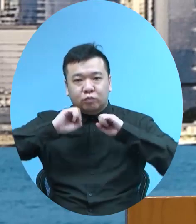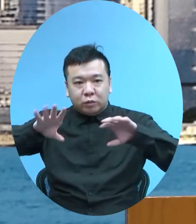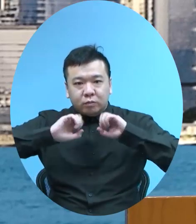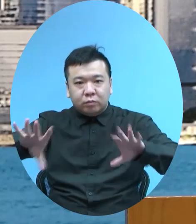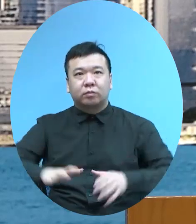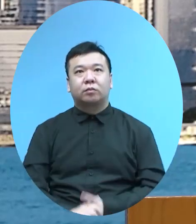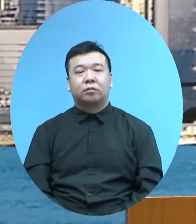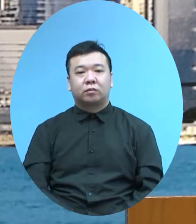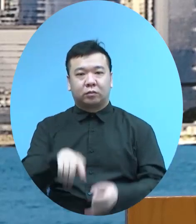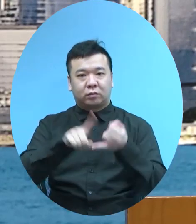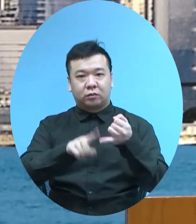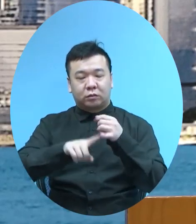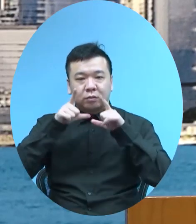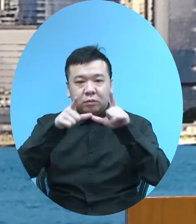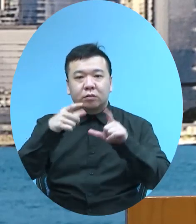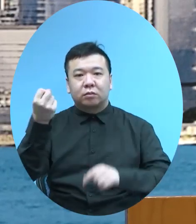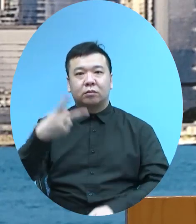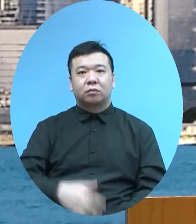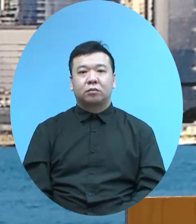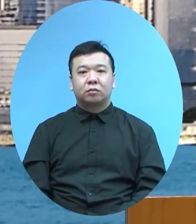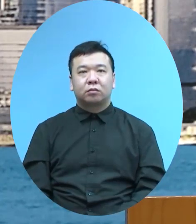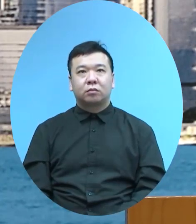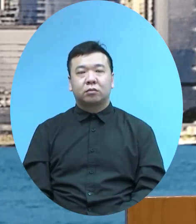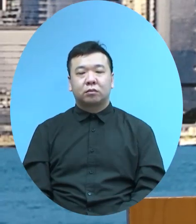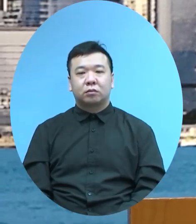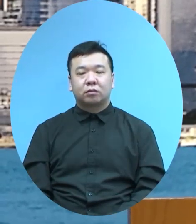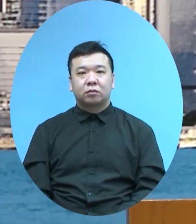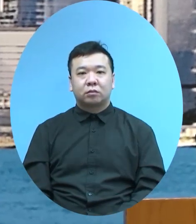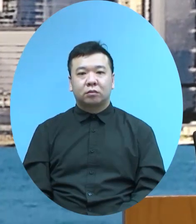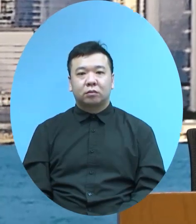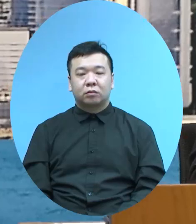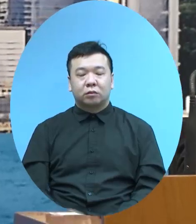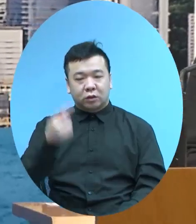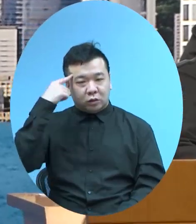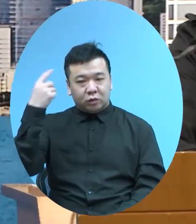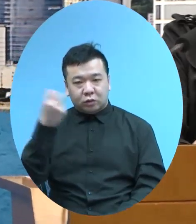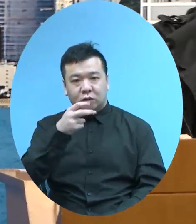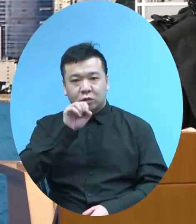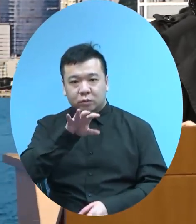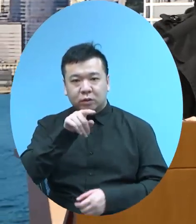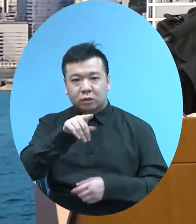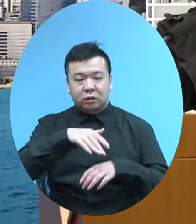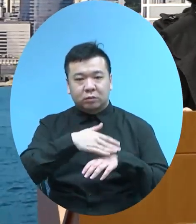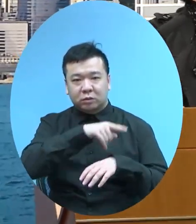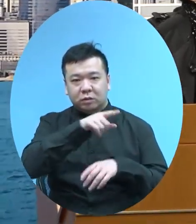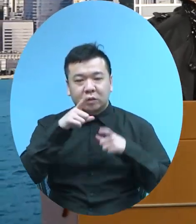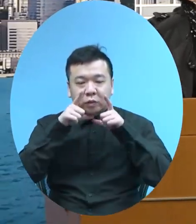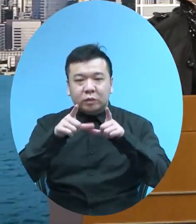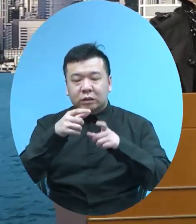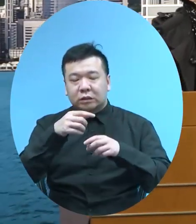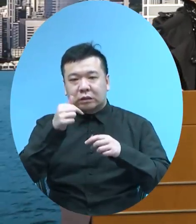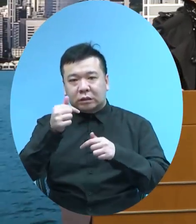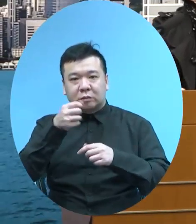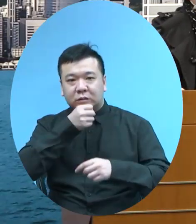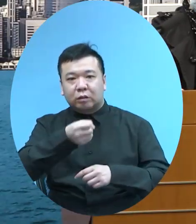咁我哋答埋最後一條問題，各位。 《癲狗日報》嘅都想再追問翻一啲行家問過，但你哋未有正面回答